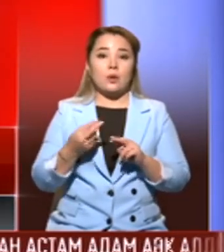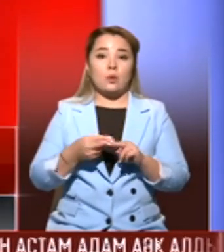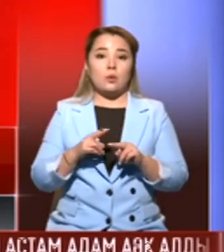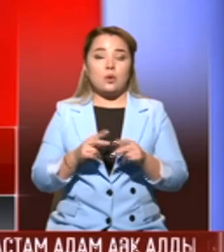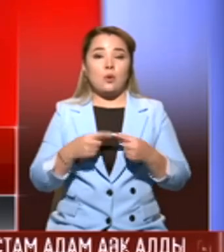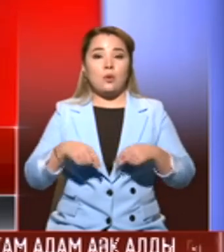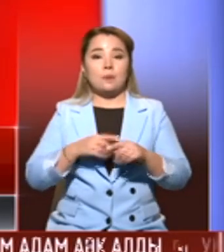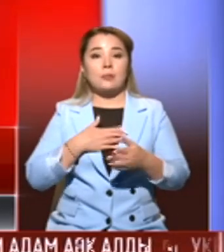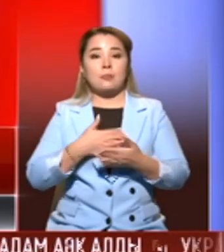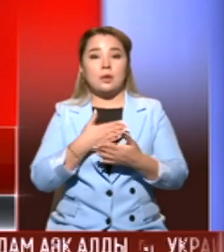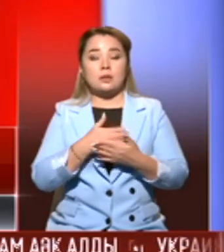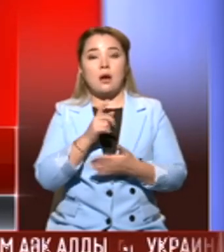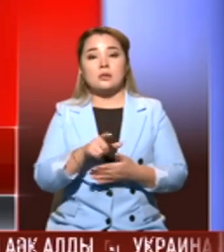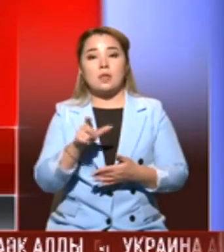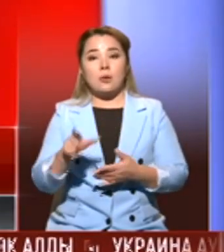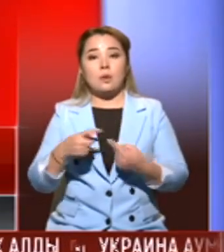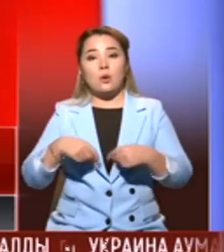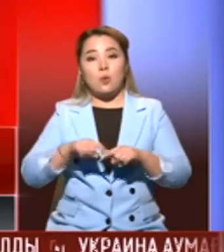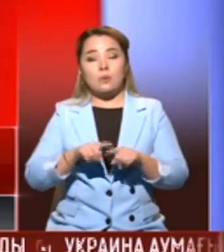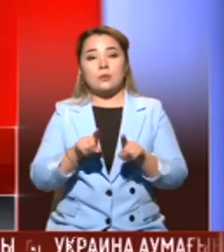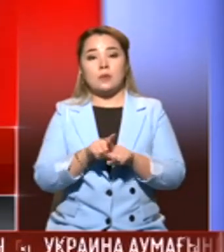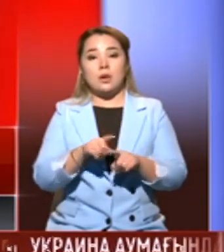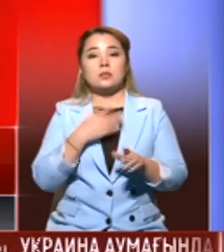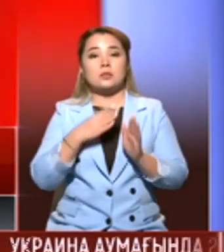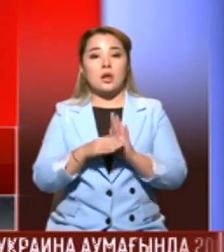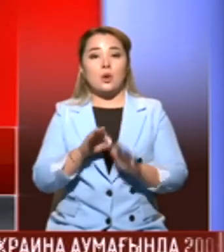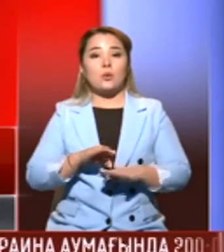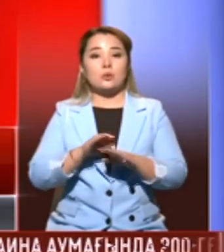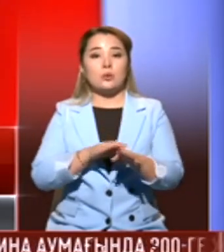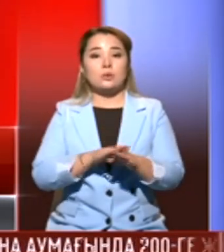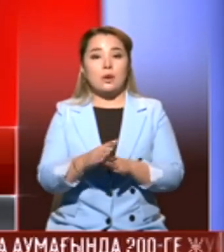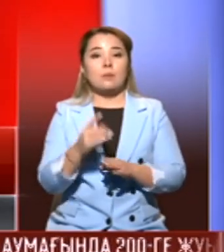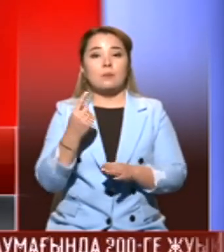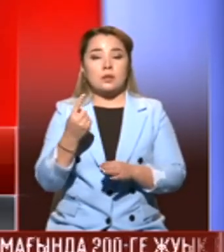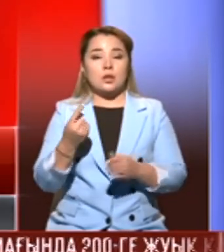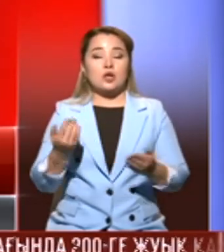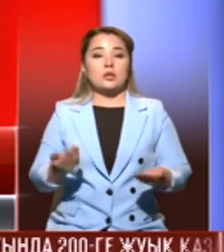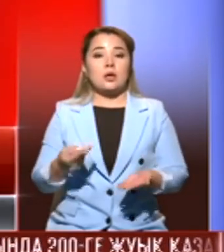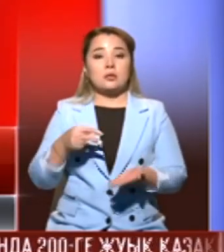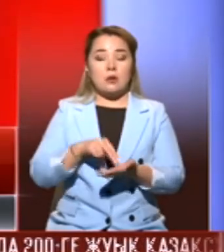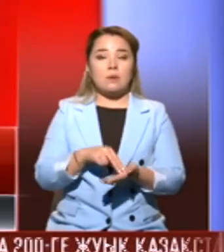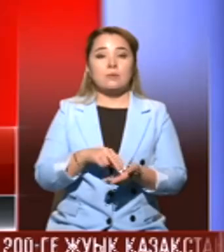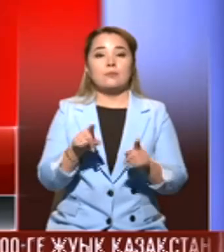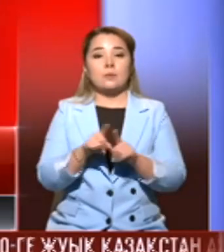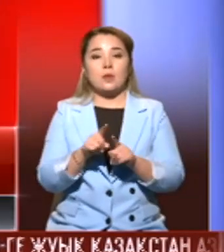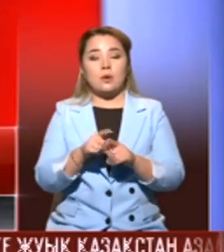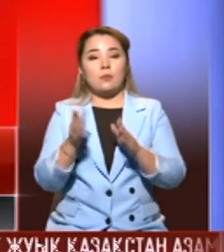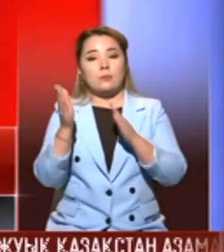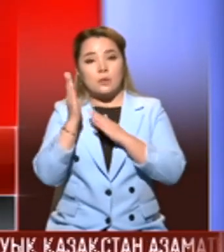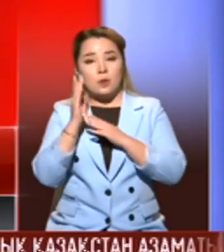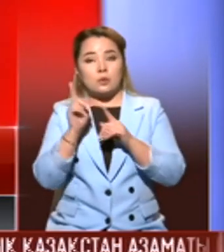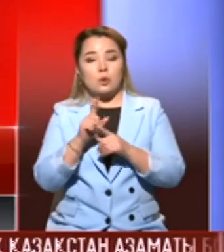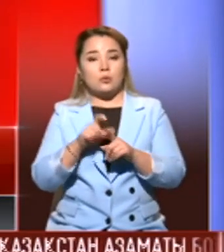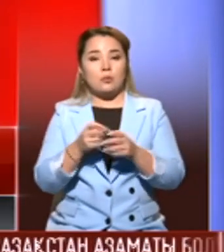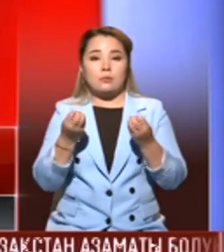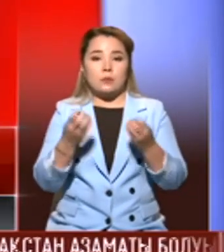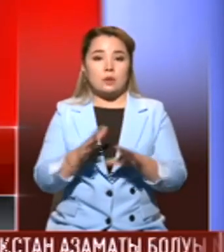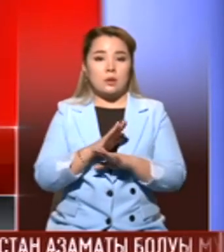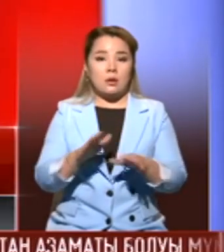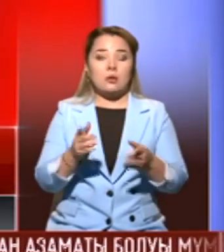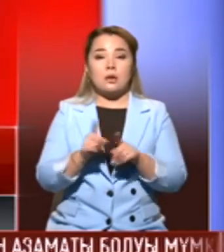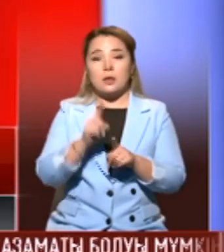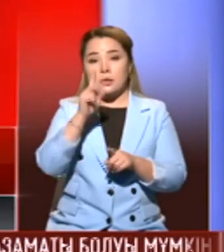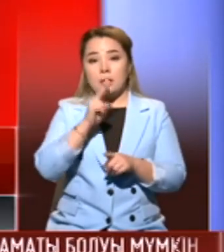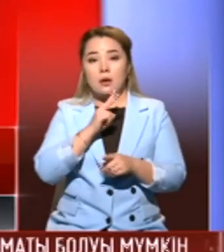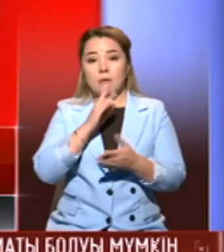Мынау қоғам белсенділері, азаматтық қоғам ол тек мынау сайлау кезінде ғана бір тіріліп, бір серпіліп, кейін ұйықтап жату деген сөз емес. Демек, мына